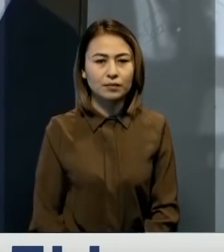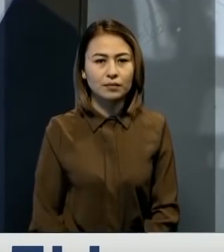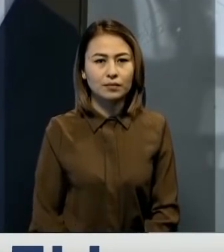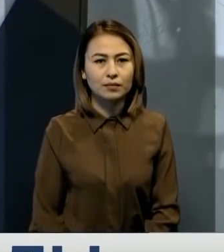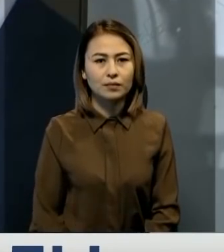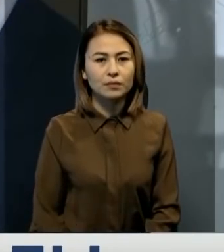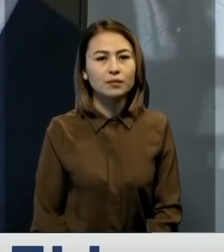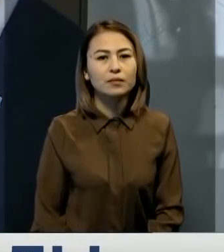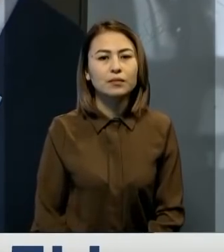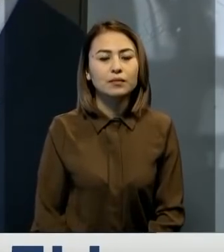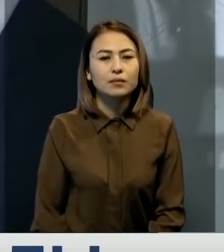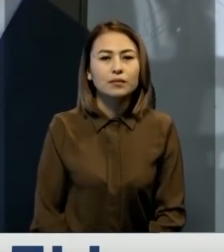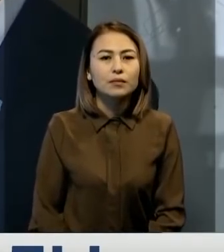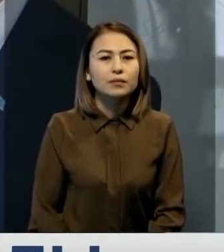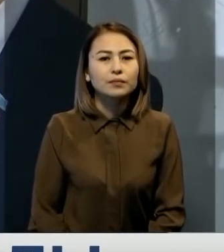И